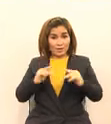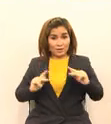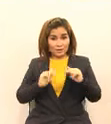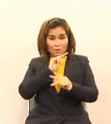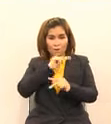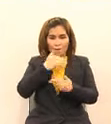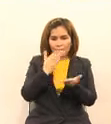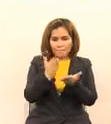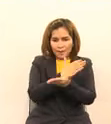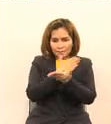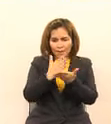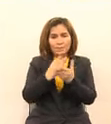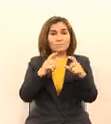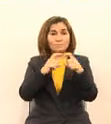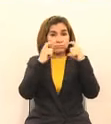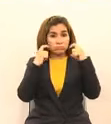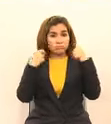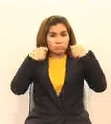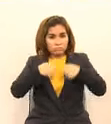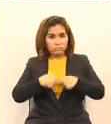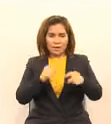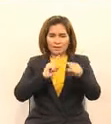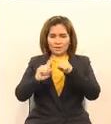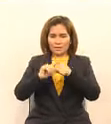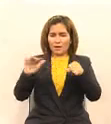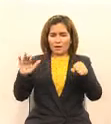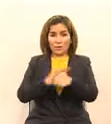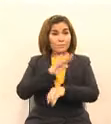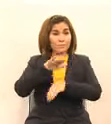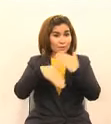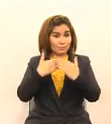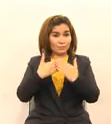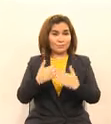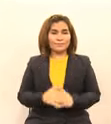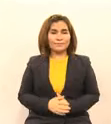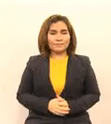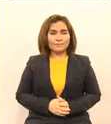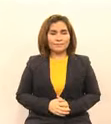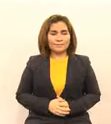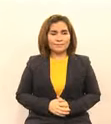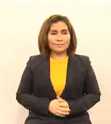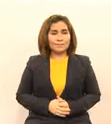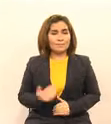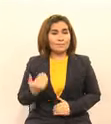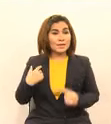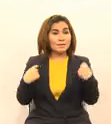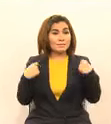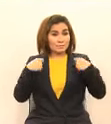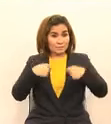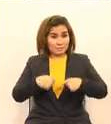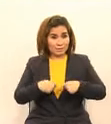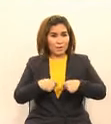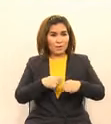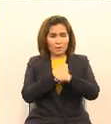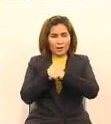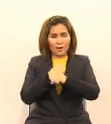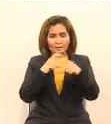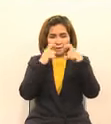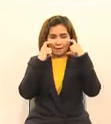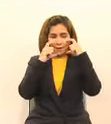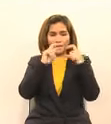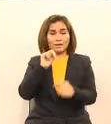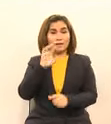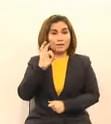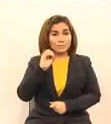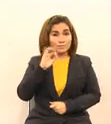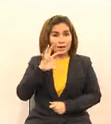เป็นชุด เรียกว่าชุด cover all นะครับชุดปกป้องร่างกายนะครับมี surgical gown นะครับมีหน้ากาก N95 น